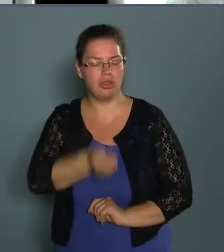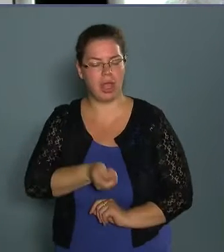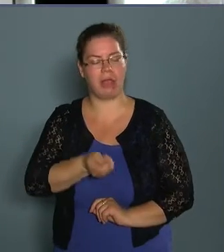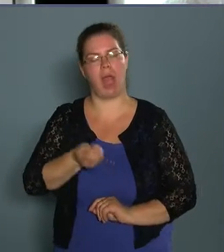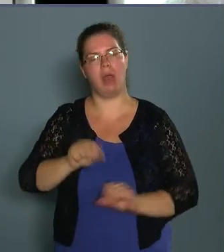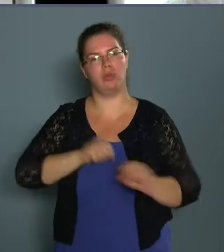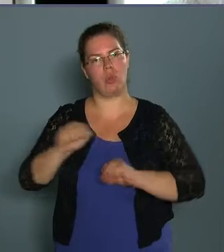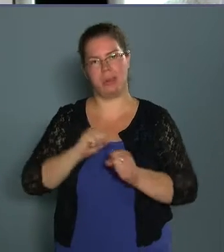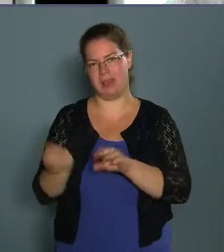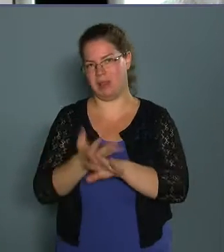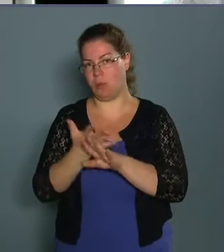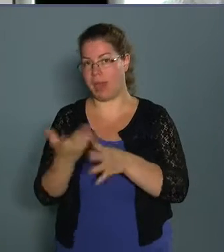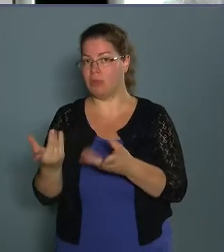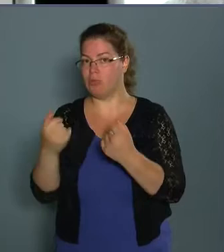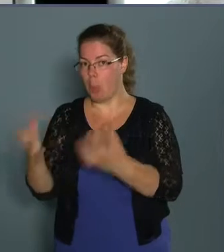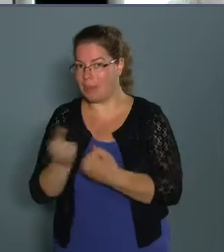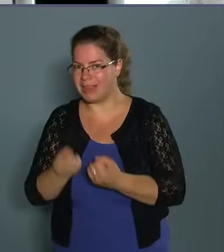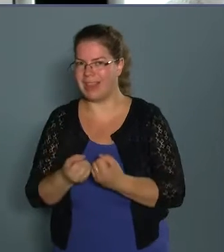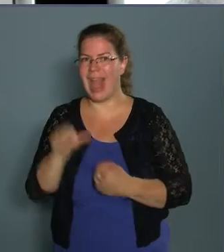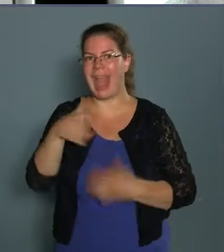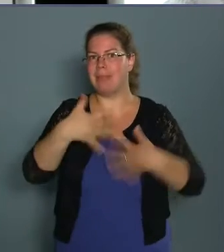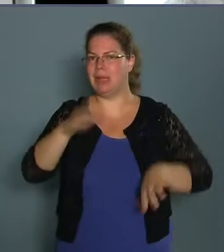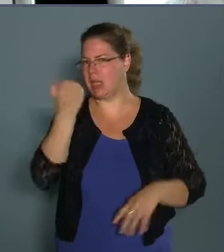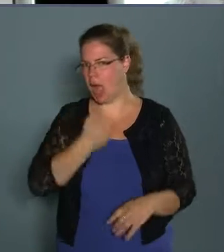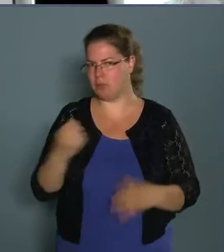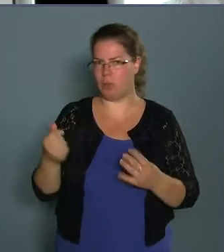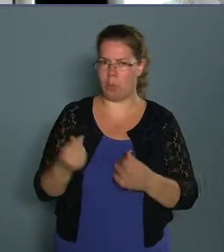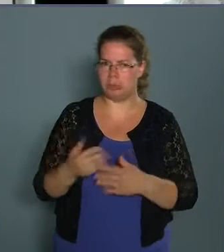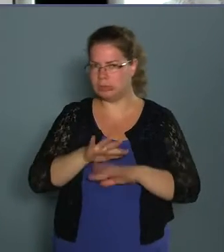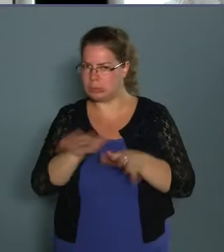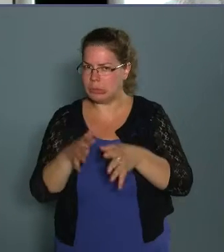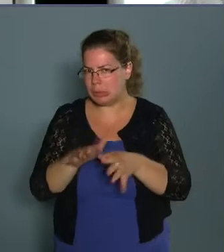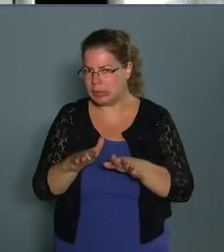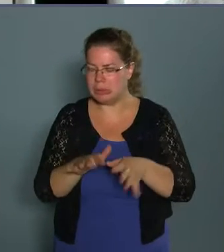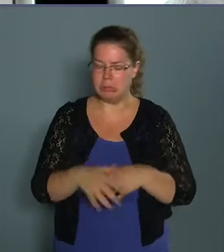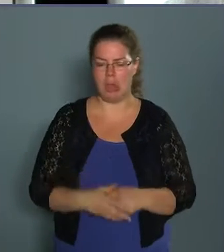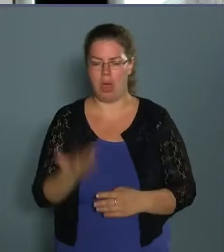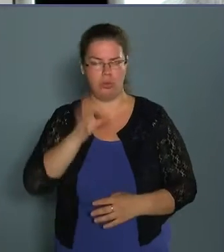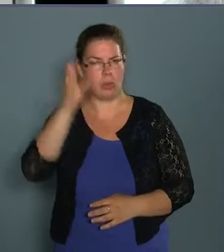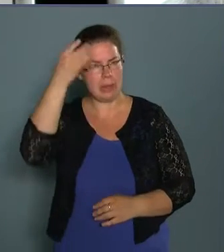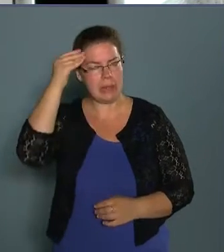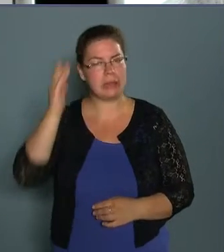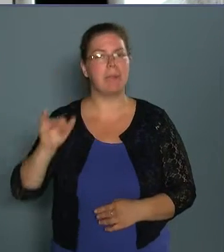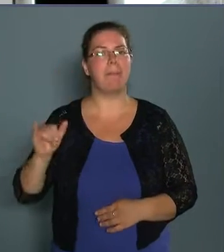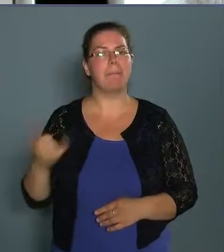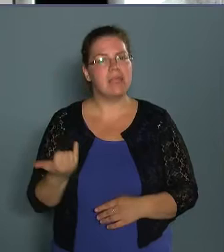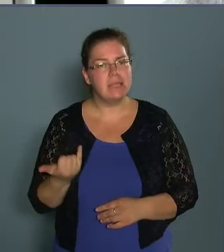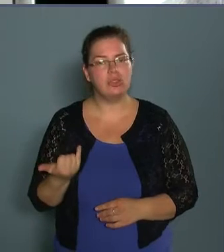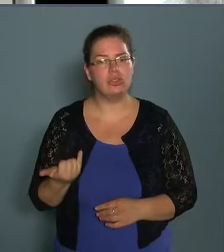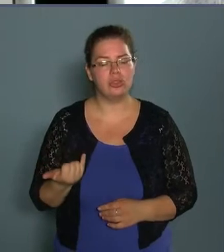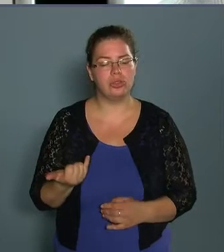sikerült kormányzati forrásból megszerezni. 1 milliárd forint körüli összegről van szó, ha jól emlékszem.